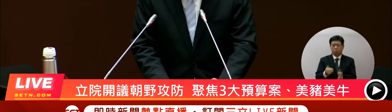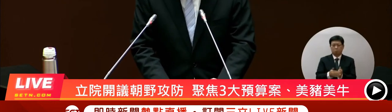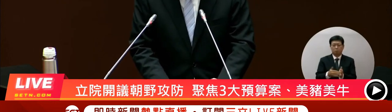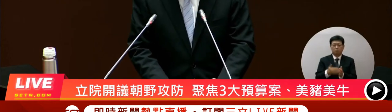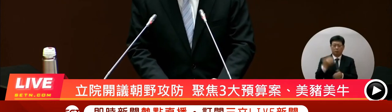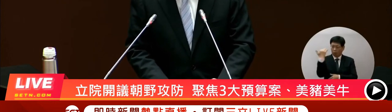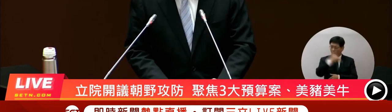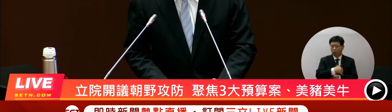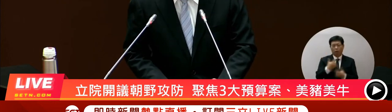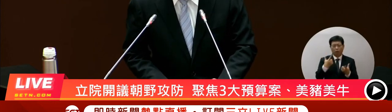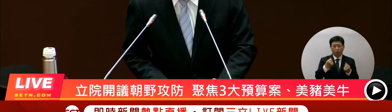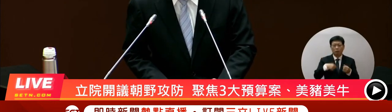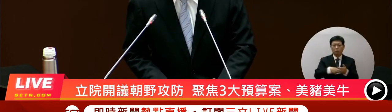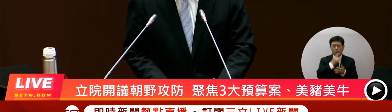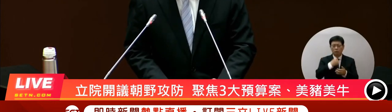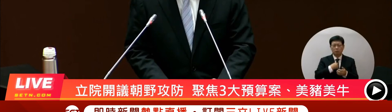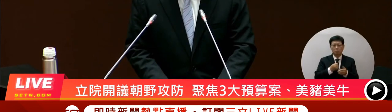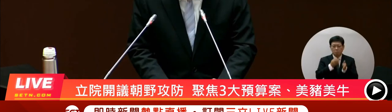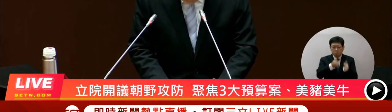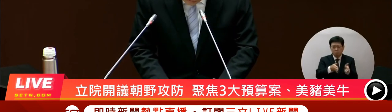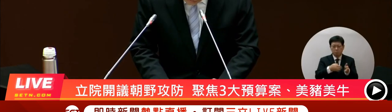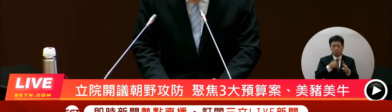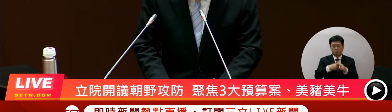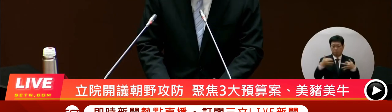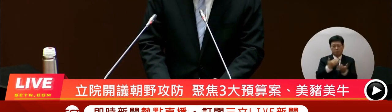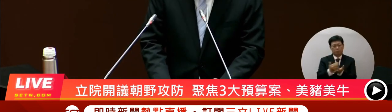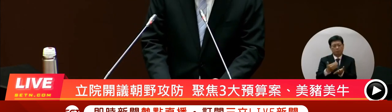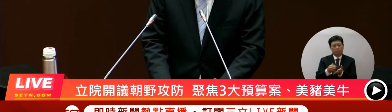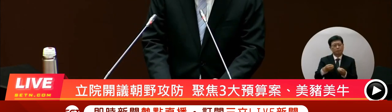但也都只能处理部分的问题。